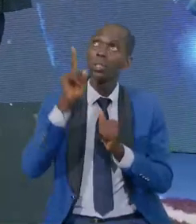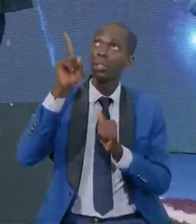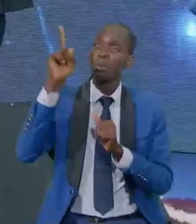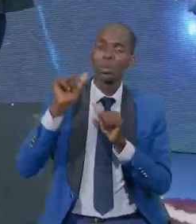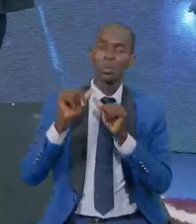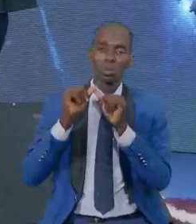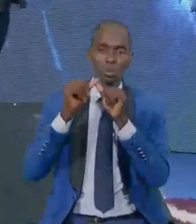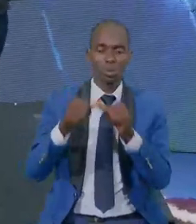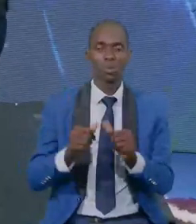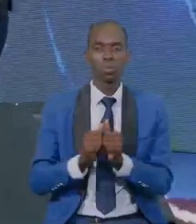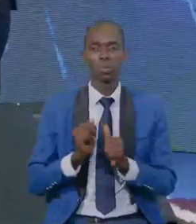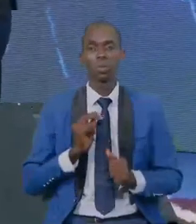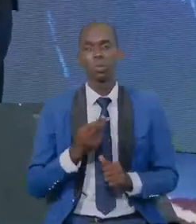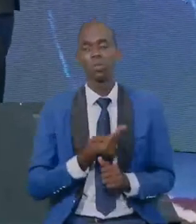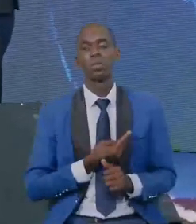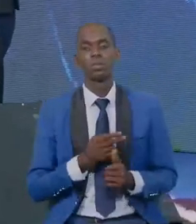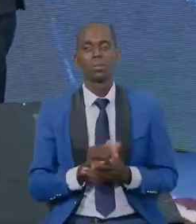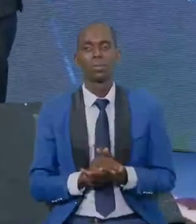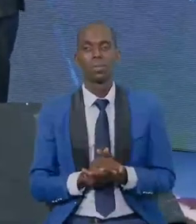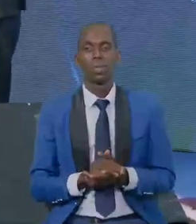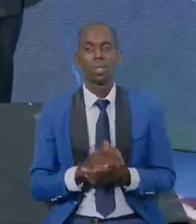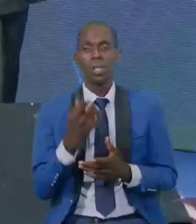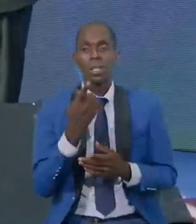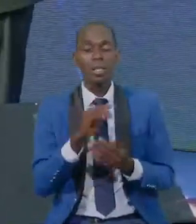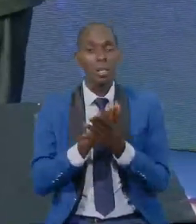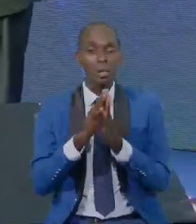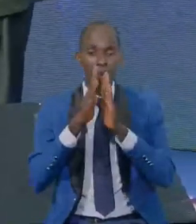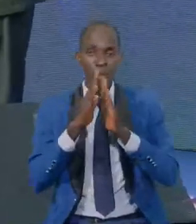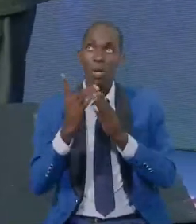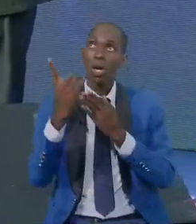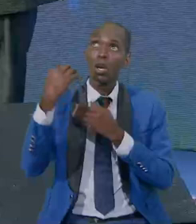D'ailleurs, nous continuons avec lui, il marche avec nous.